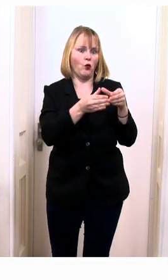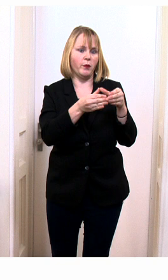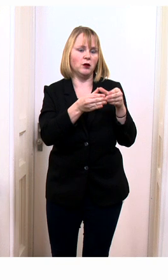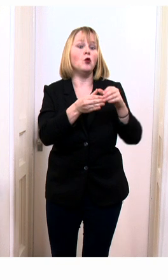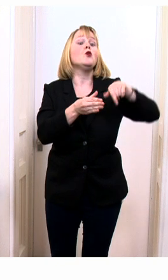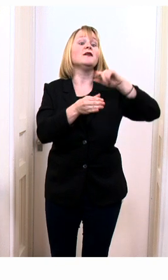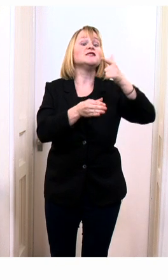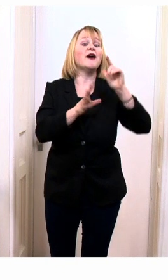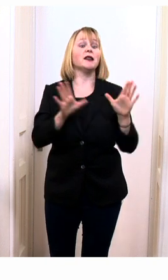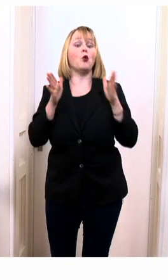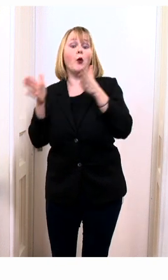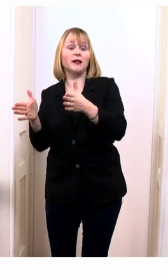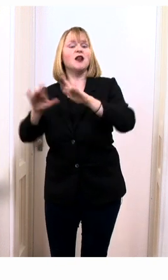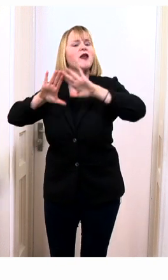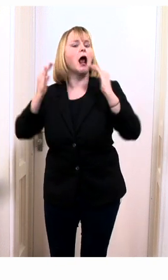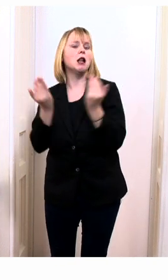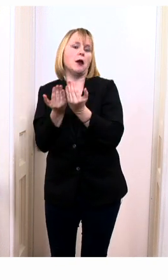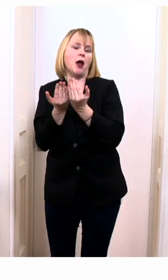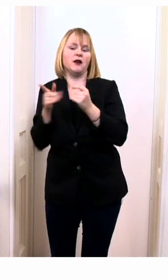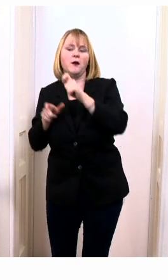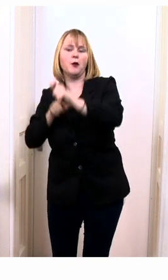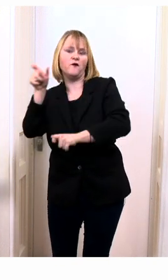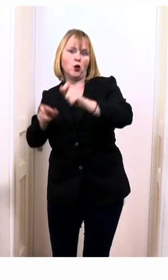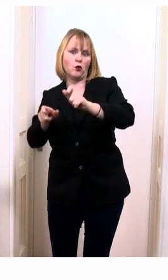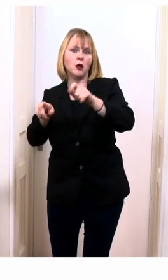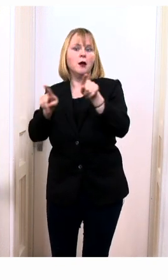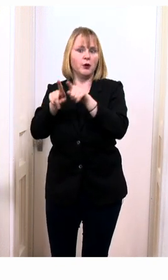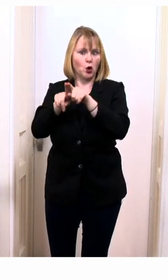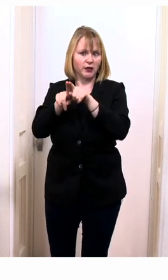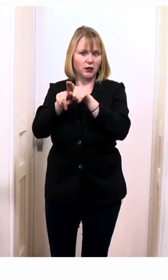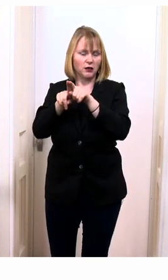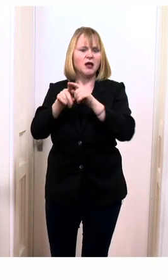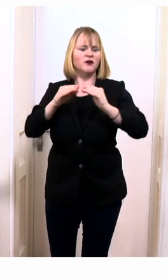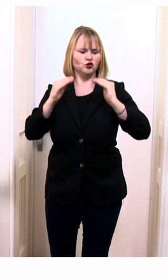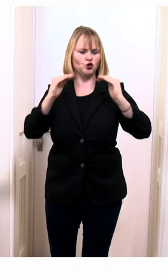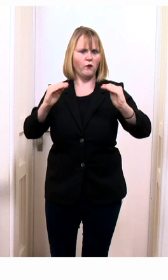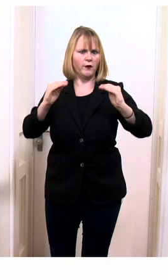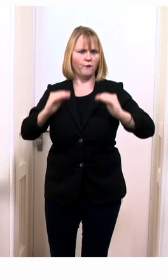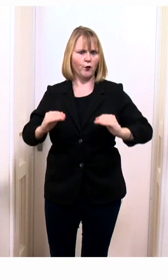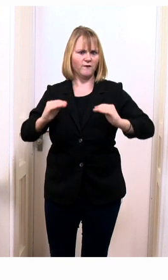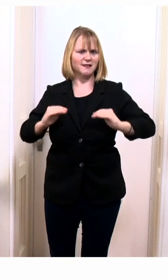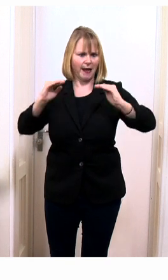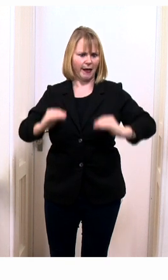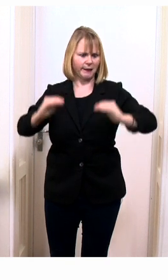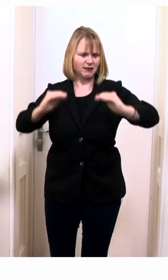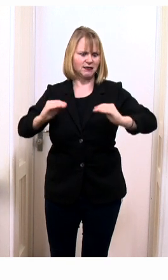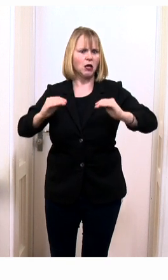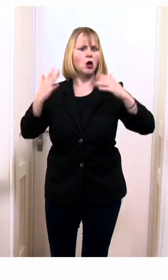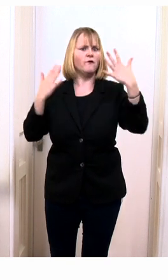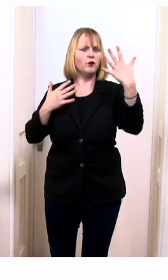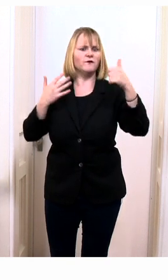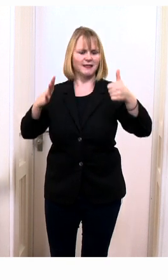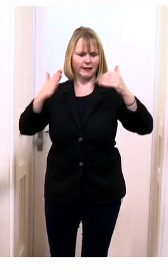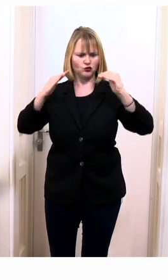die allgemeine Bevölkerung. Das heißt, zwischen 5 und 6 wird irgendwo Ende März sein. Also ab